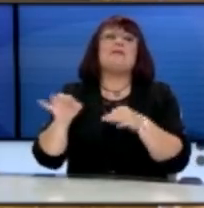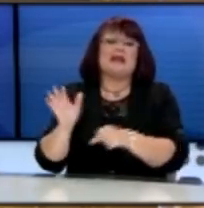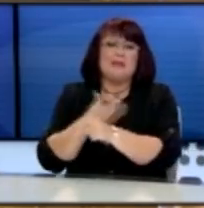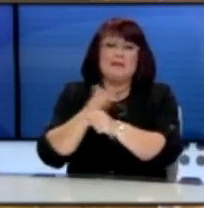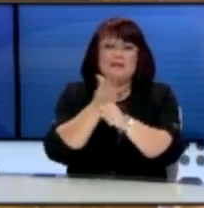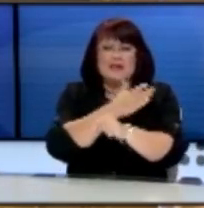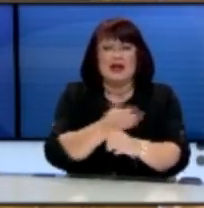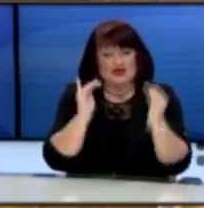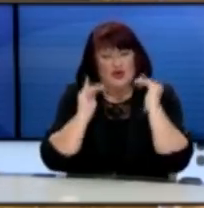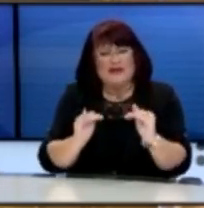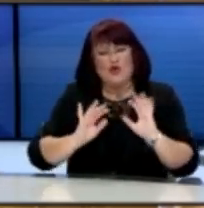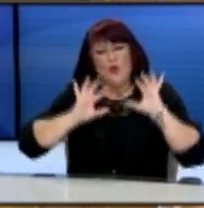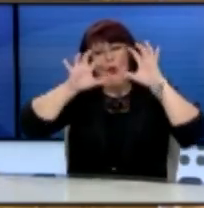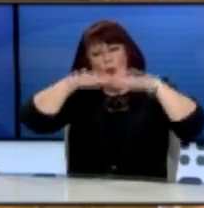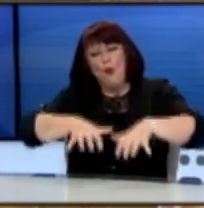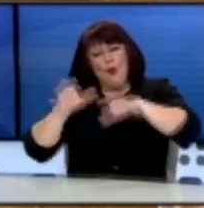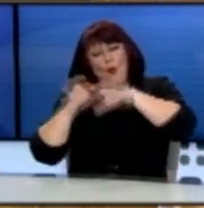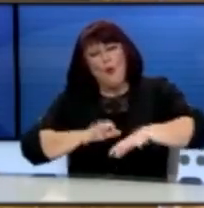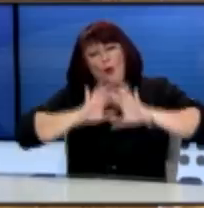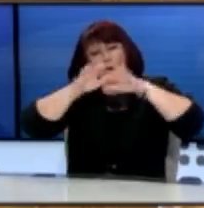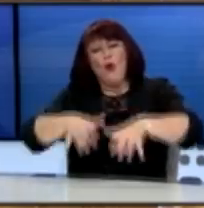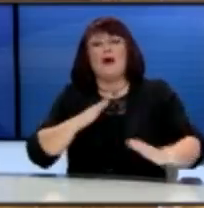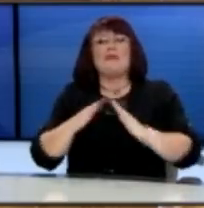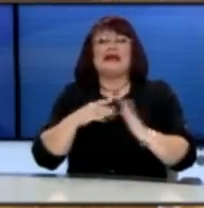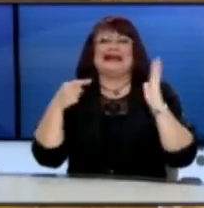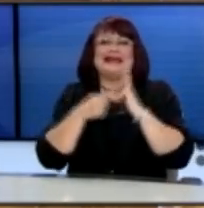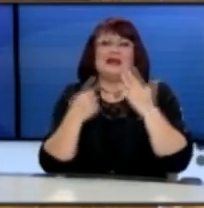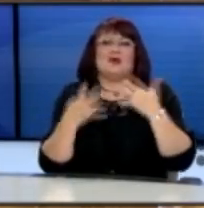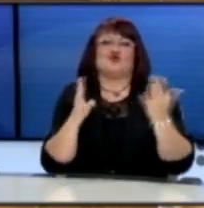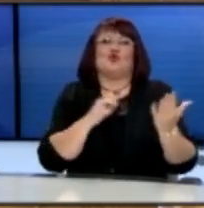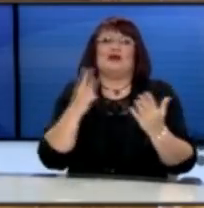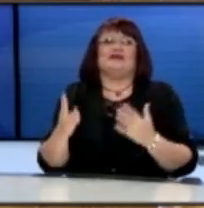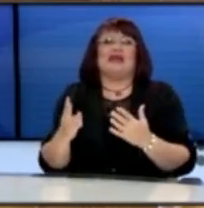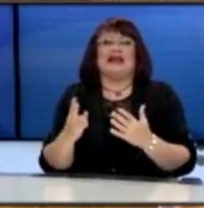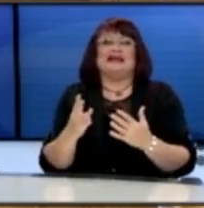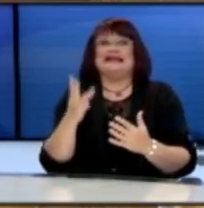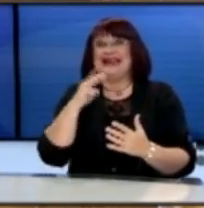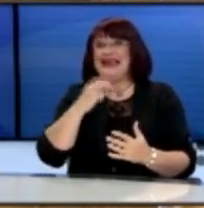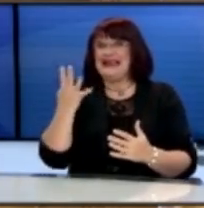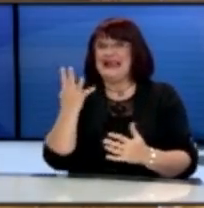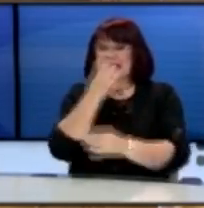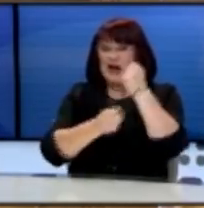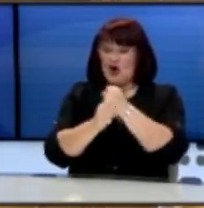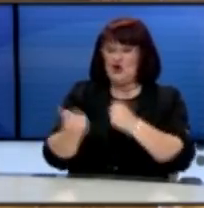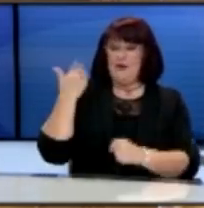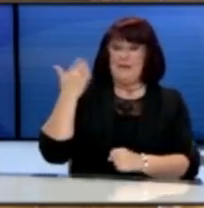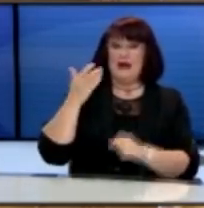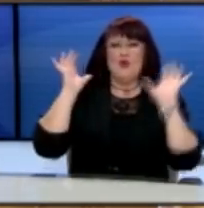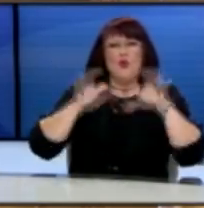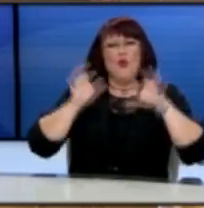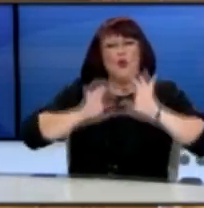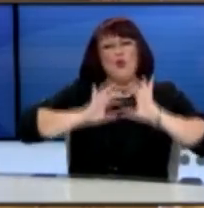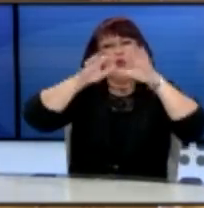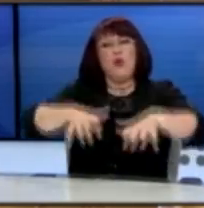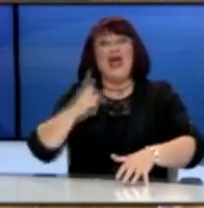Το ίδιο και με τις πλημμύρες. Το Μάρτιο του 1987, 34 χρόνια πριν, στις μεγάλες πλημμύρες είχαμε